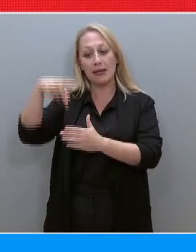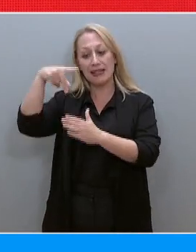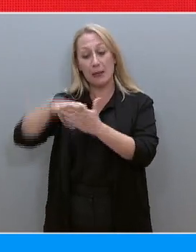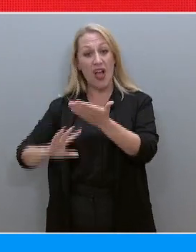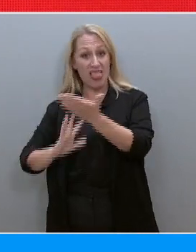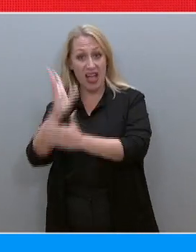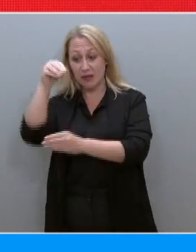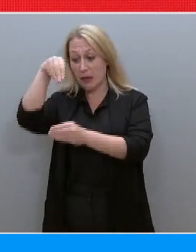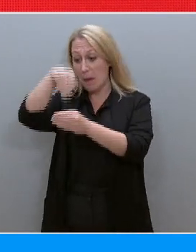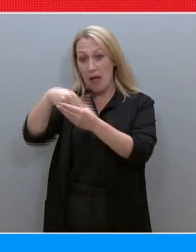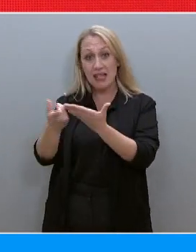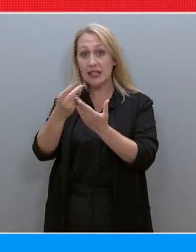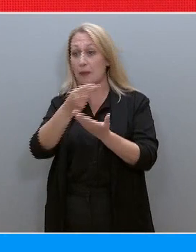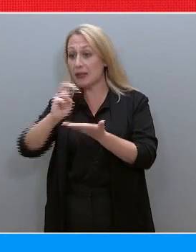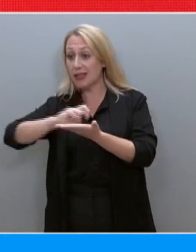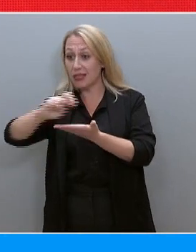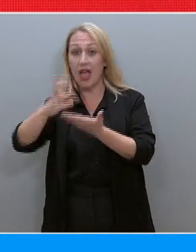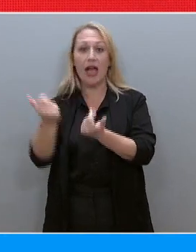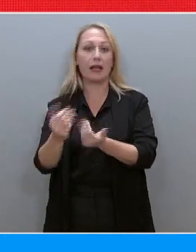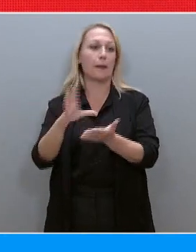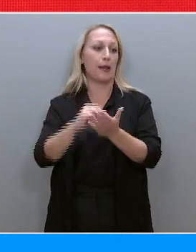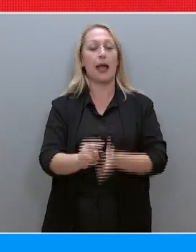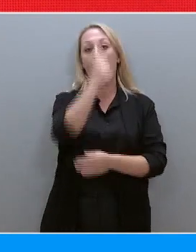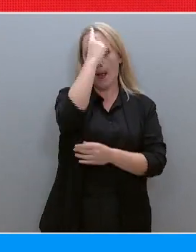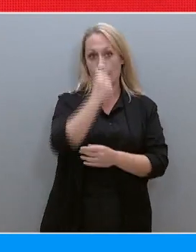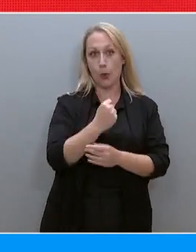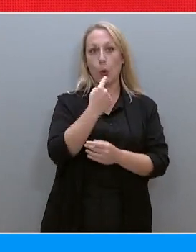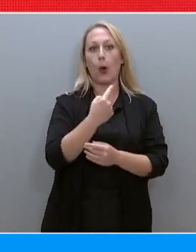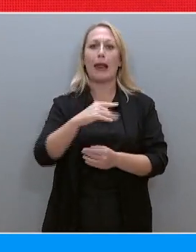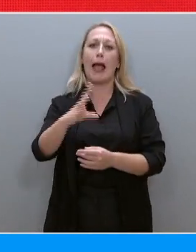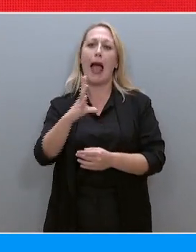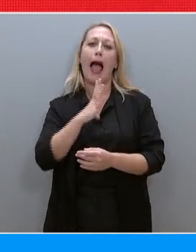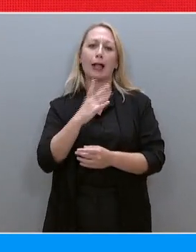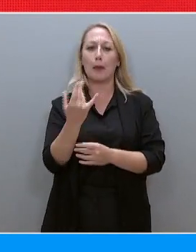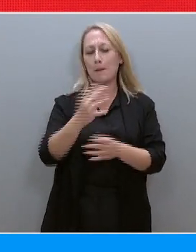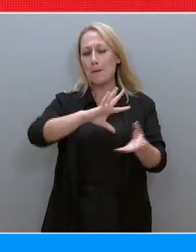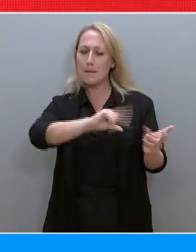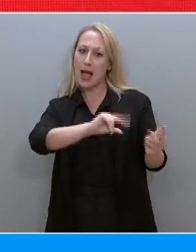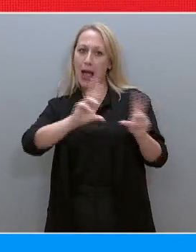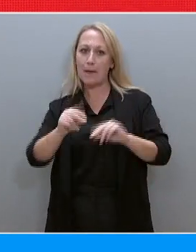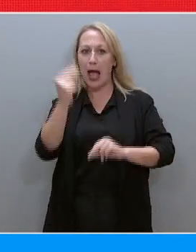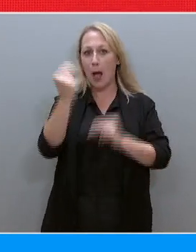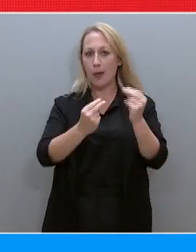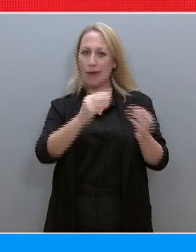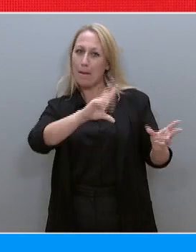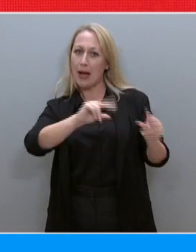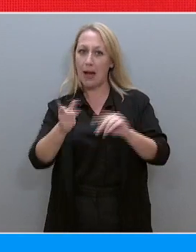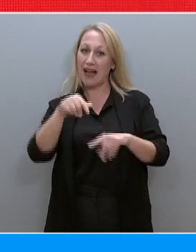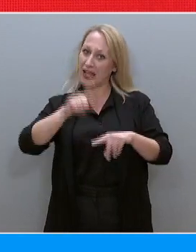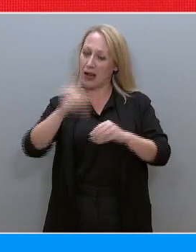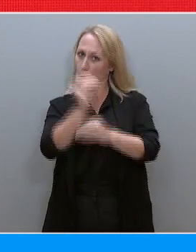Ανάκαμψης, ενώ η Πορτογαλία που έχει τον παρόμοιο πληθυσμό με εμάς και αντιμετωπίζει παρόμοιο πρόβλημα, όχι τόσο οξυμένο